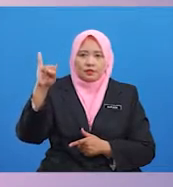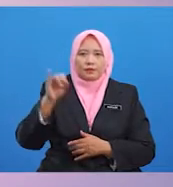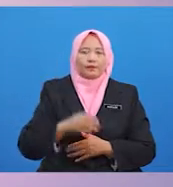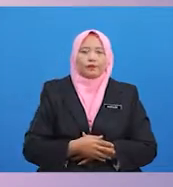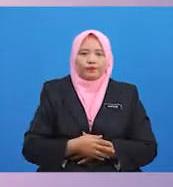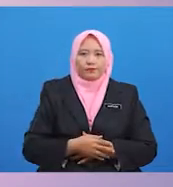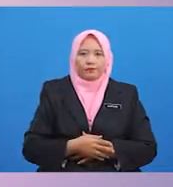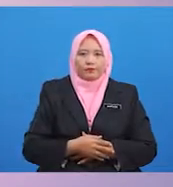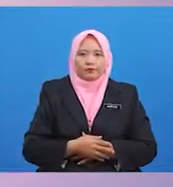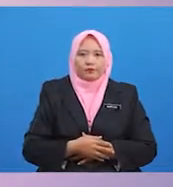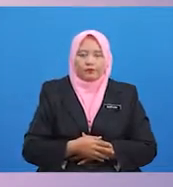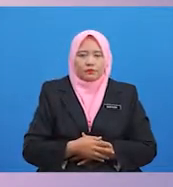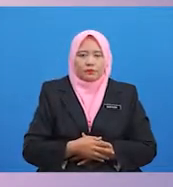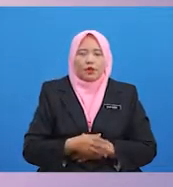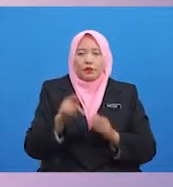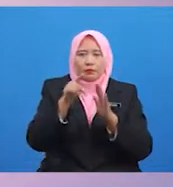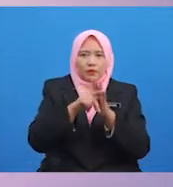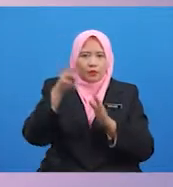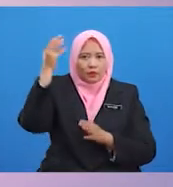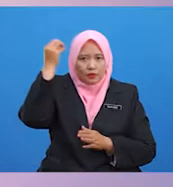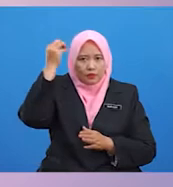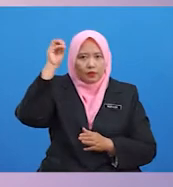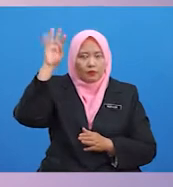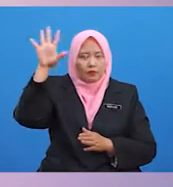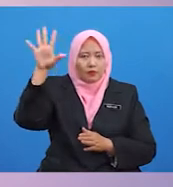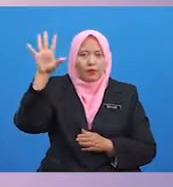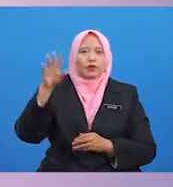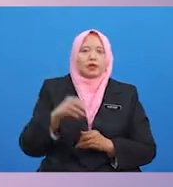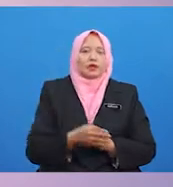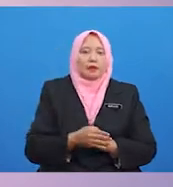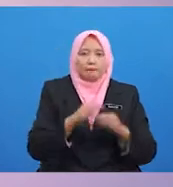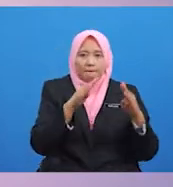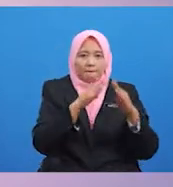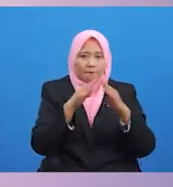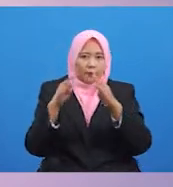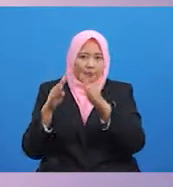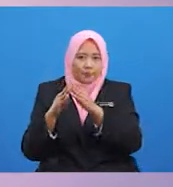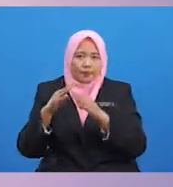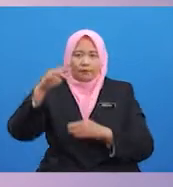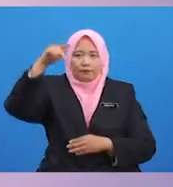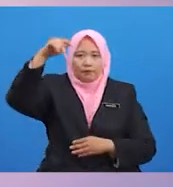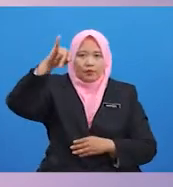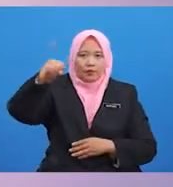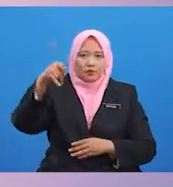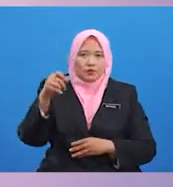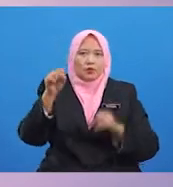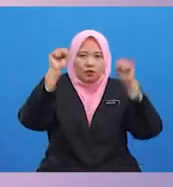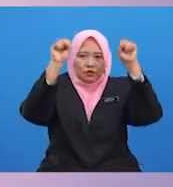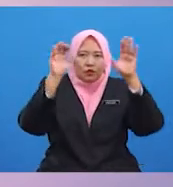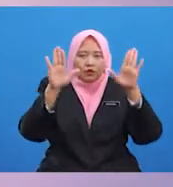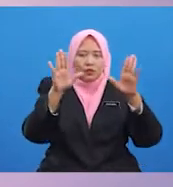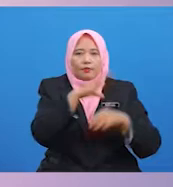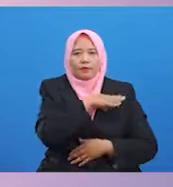Perkembangan bandar Petaling Jaya, Shah Alam dan Bayan Lepas berlaku akibat